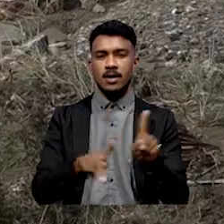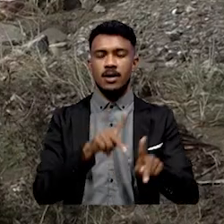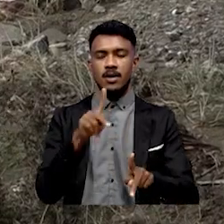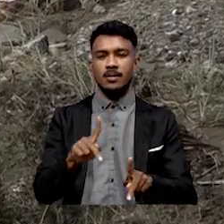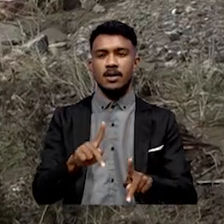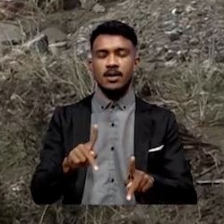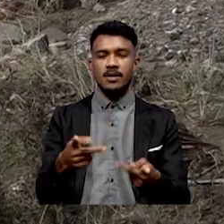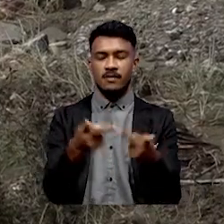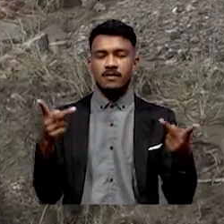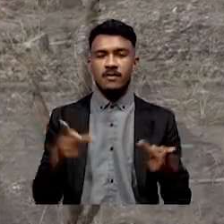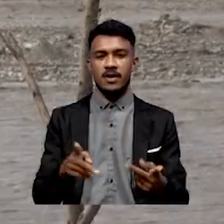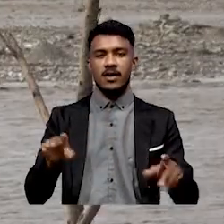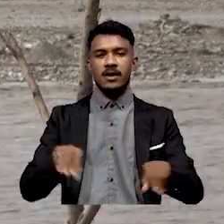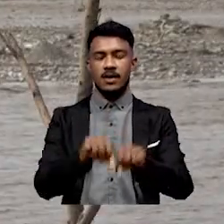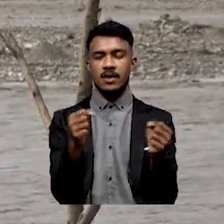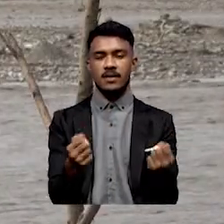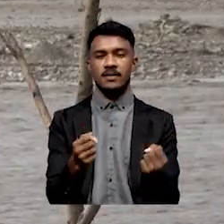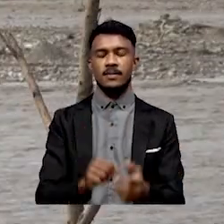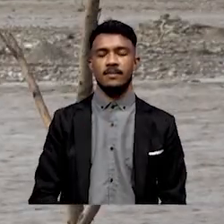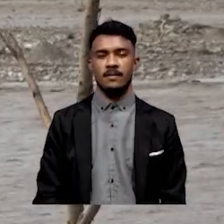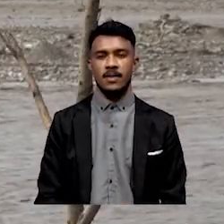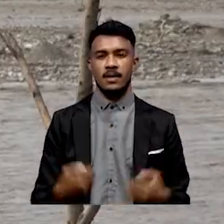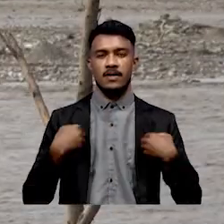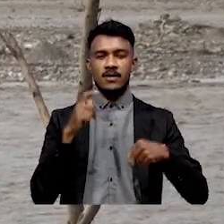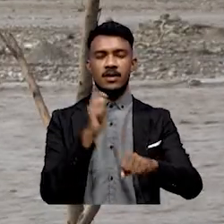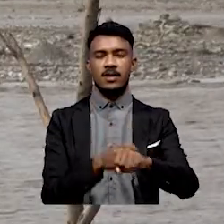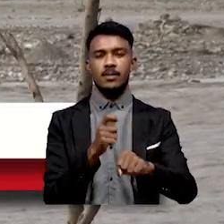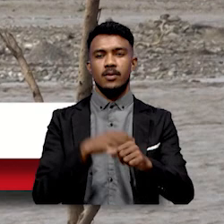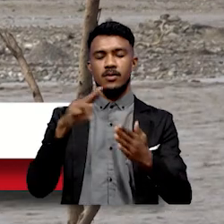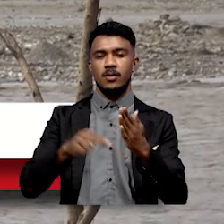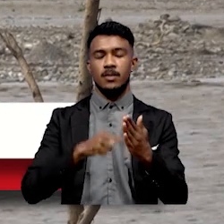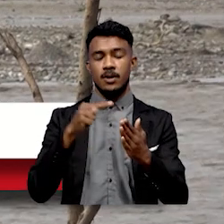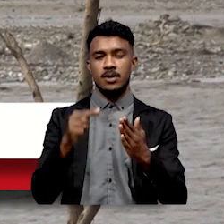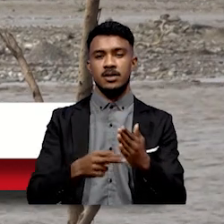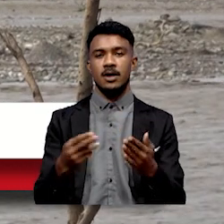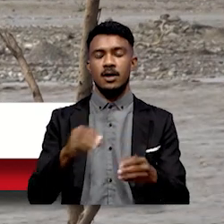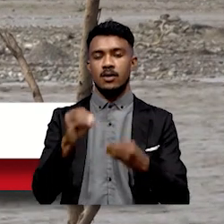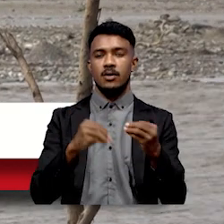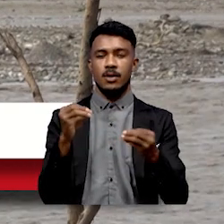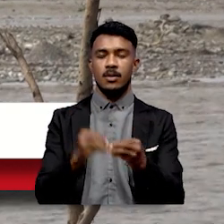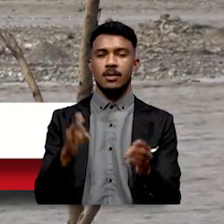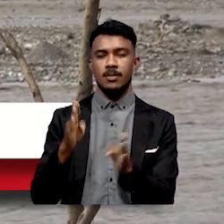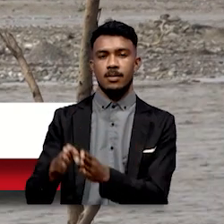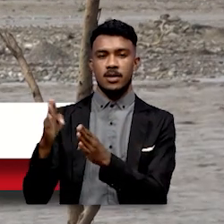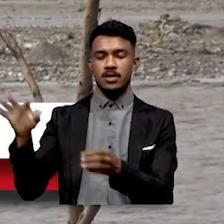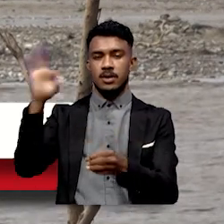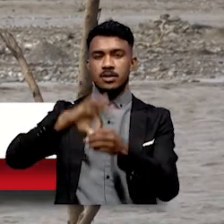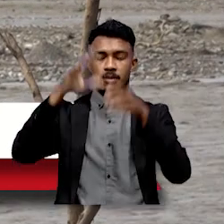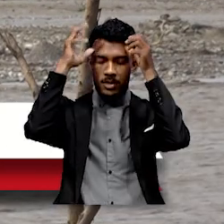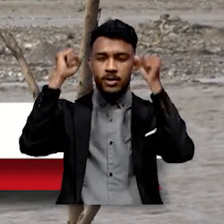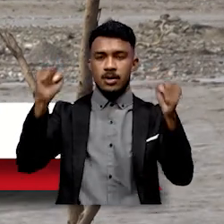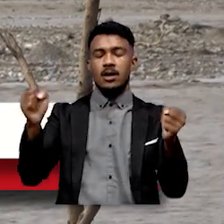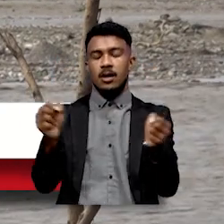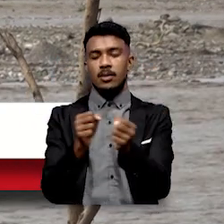ariane sirani Helafating. Iha tempo nebe notisia kona ba preparasaun ba eleison presidensial hamaluk ita lor